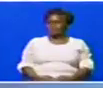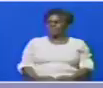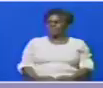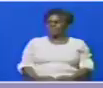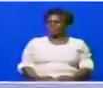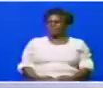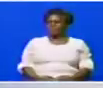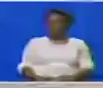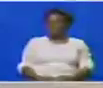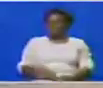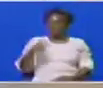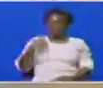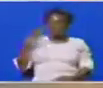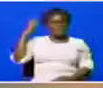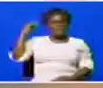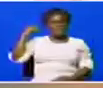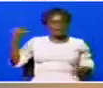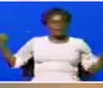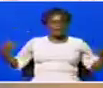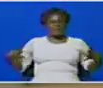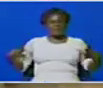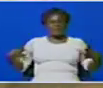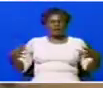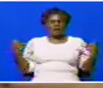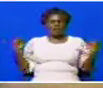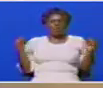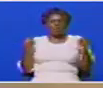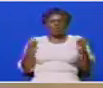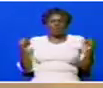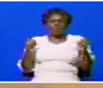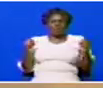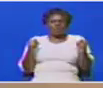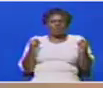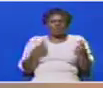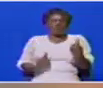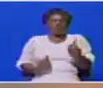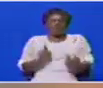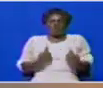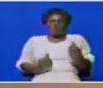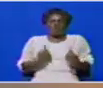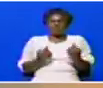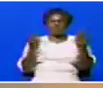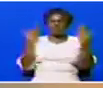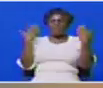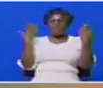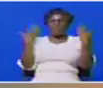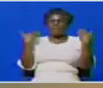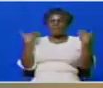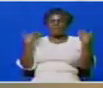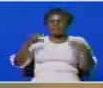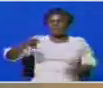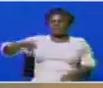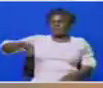Naam, manzo nakupata barabara kabisa. Kibaridi si cha mchezo hapa katika eneo la Meru. Tuko katika mji